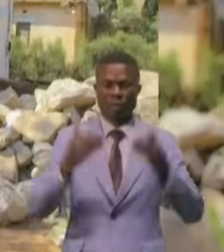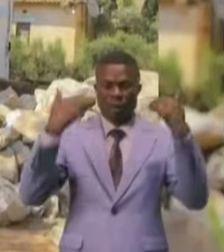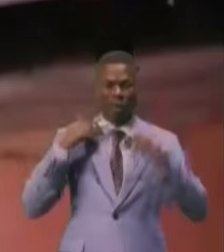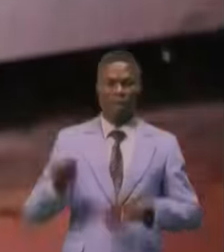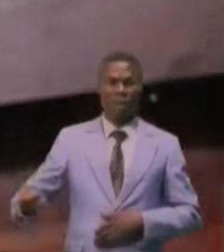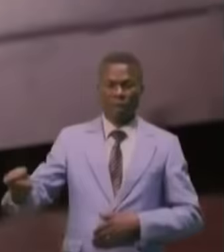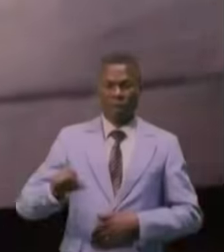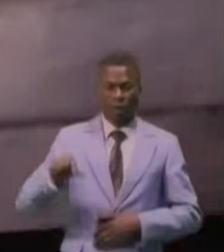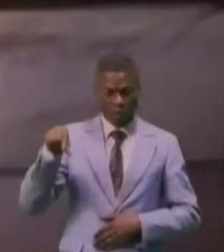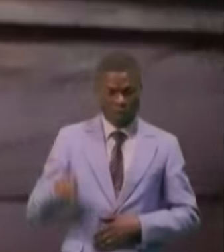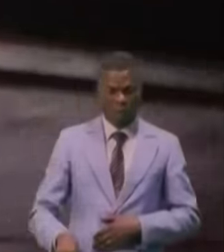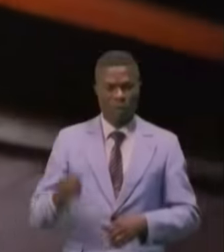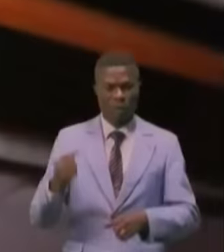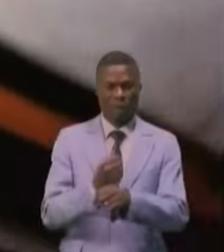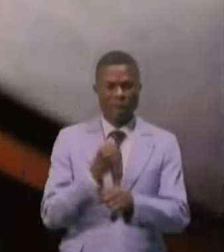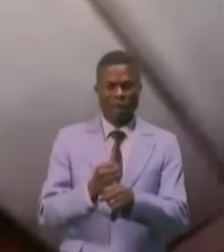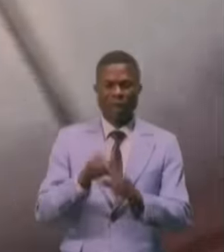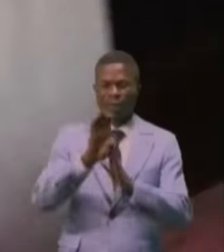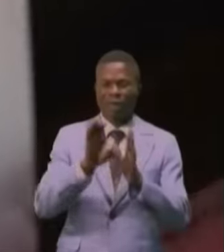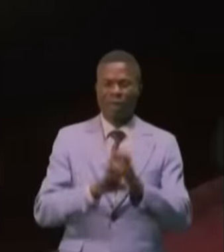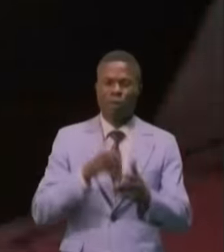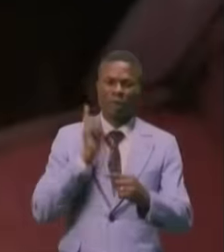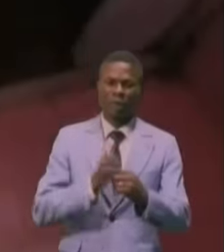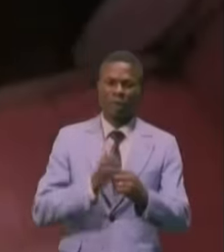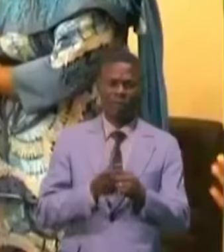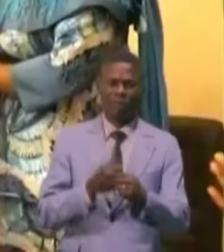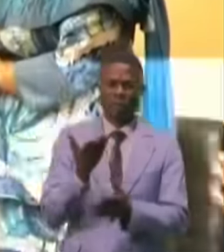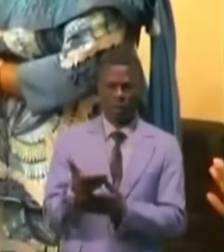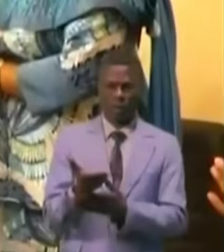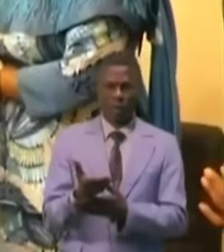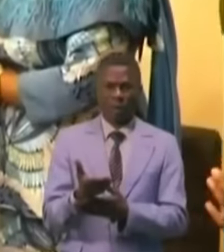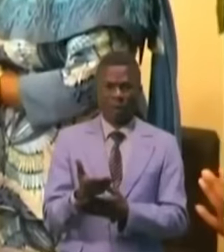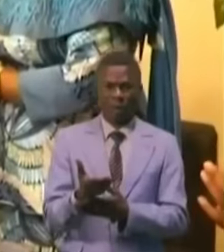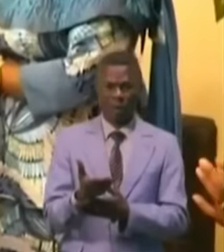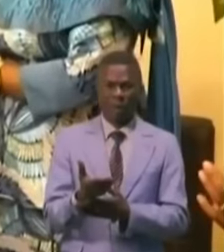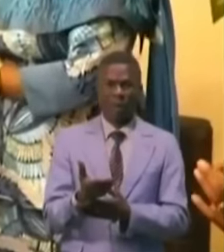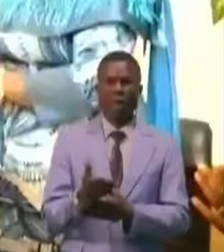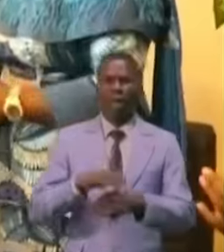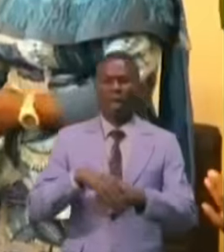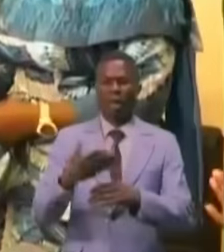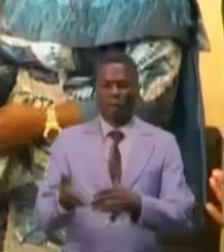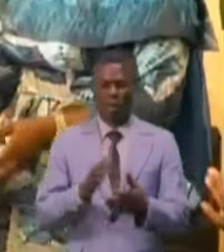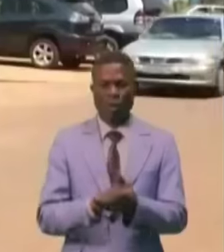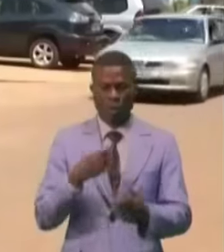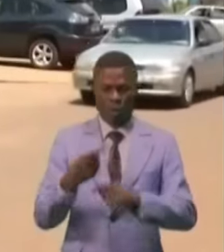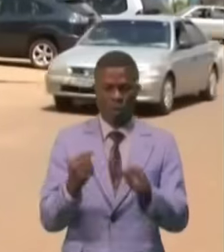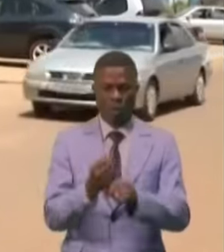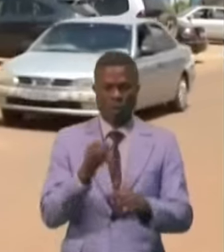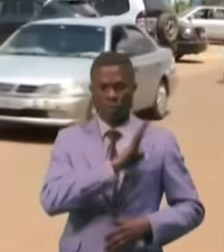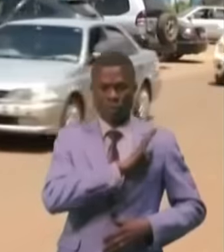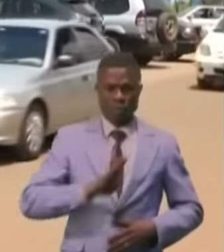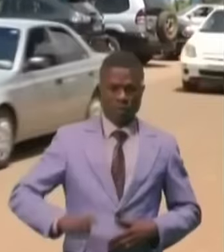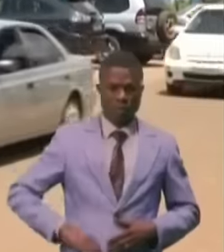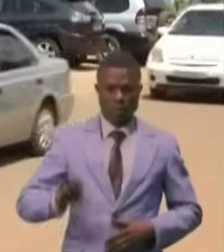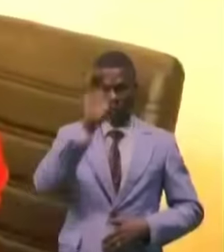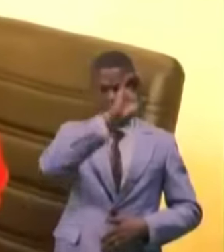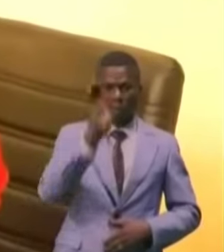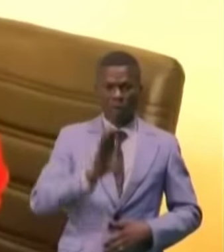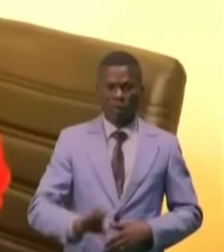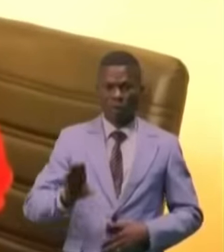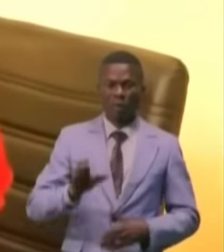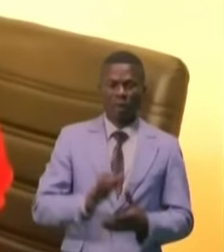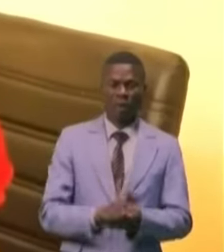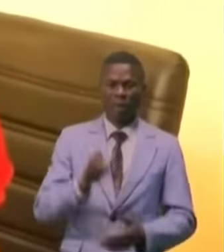quartiers travaille dans des conditions précaires. À peine qu'elle s'est mise au travail, la bourgmestre de la commune de Dilala,